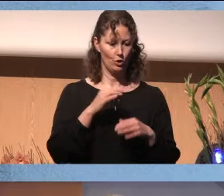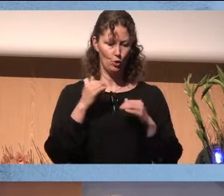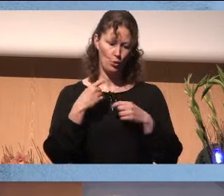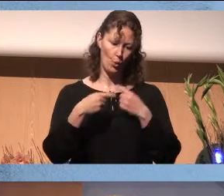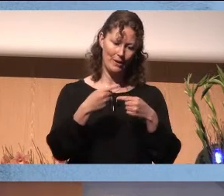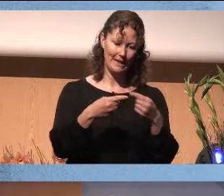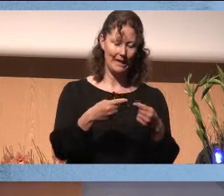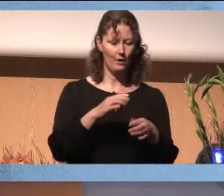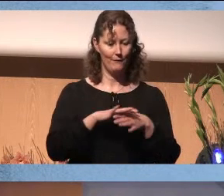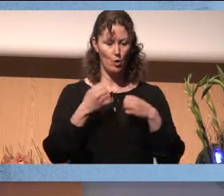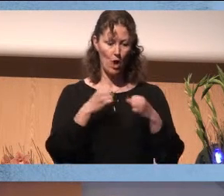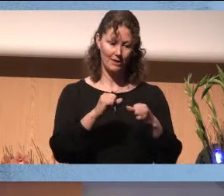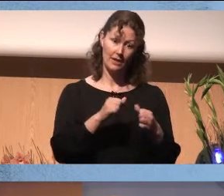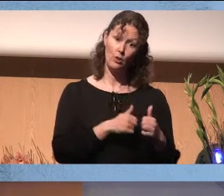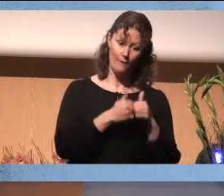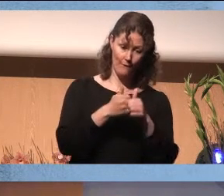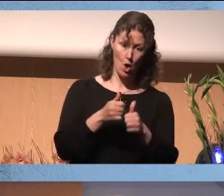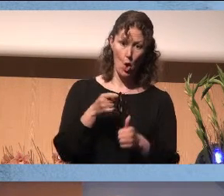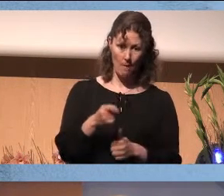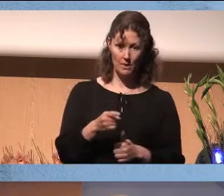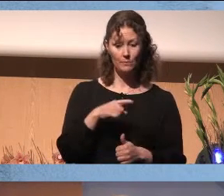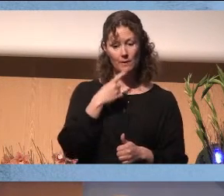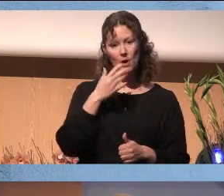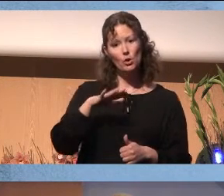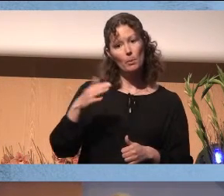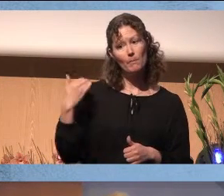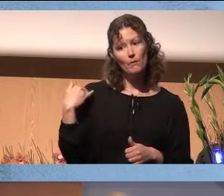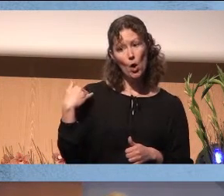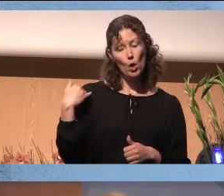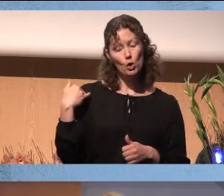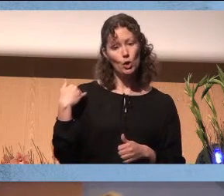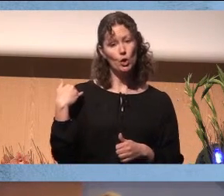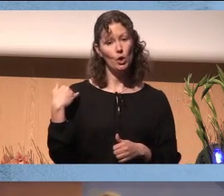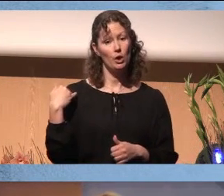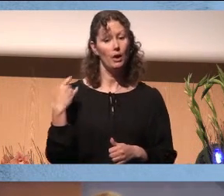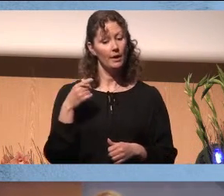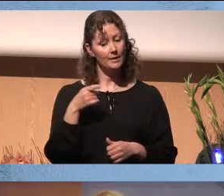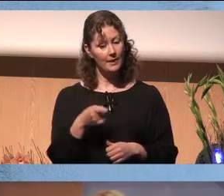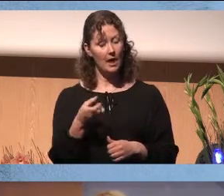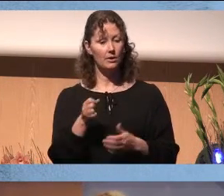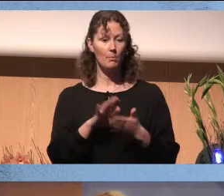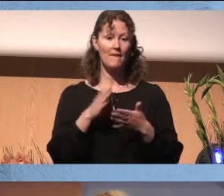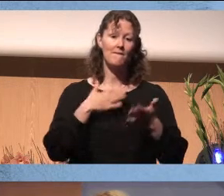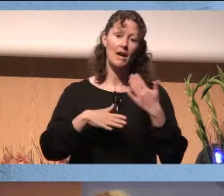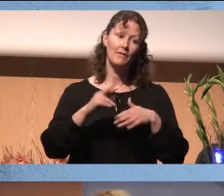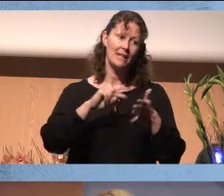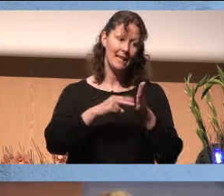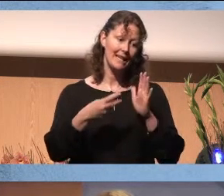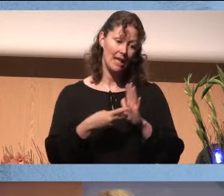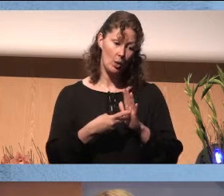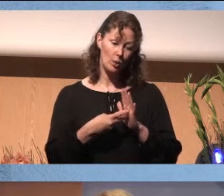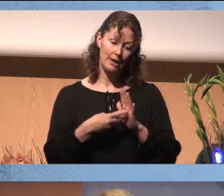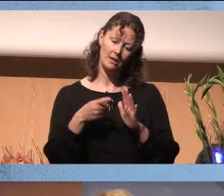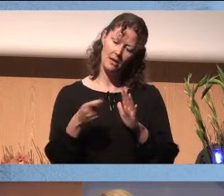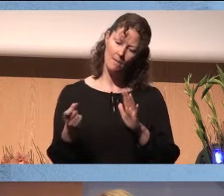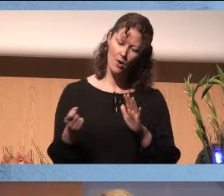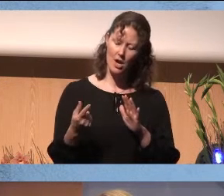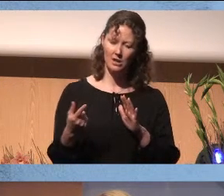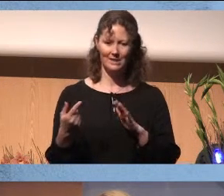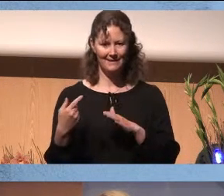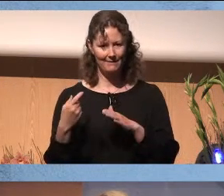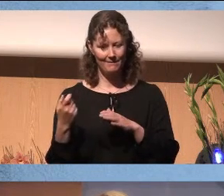opp, som jeg snakket om tidligere. Her bringer vi inn dette med velferdsteknologi som for full fart inn I